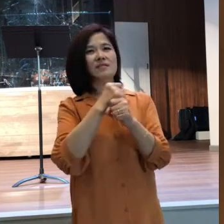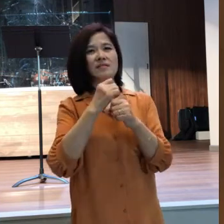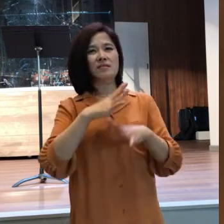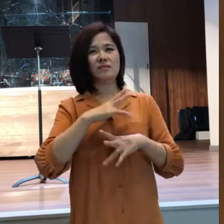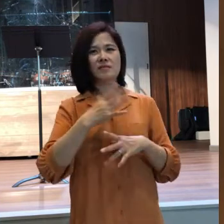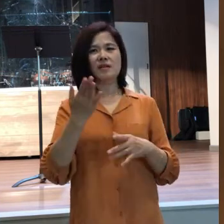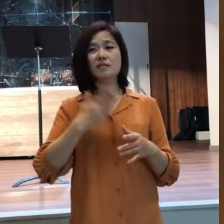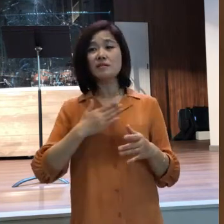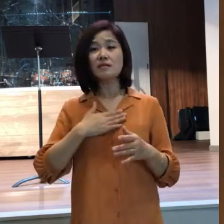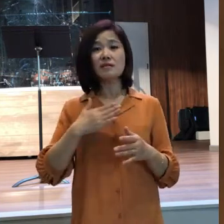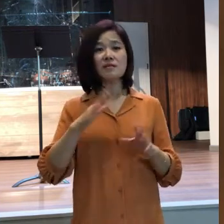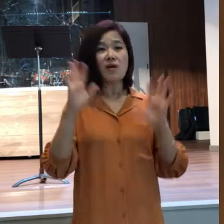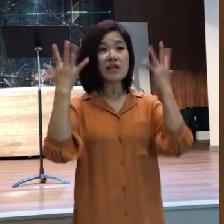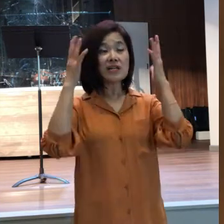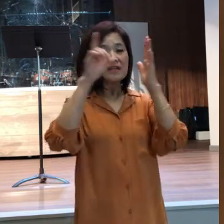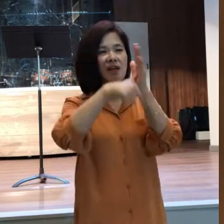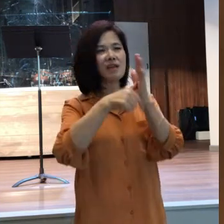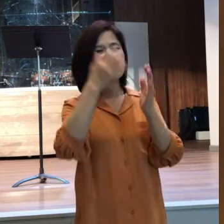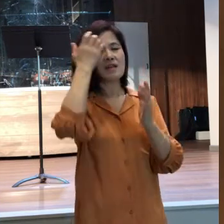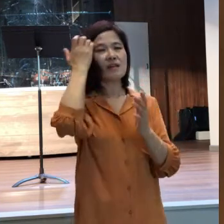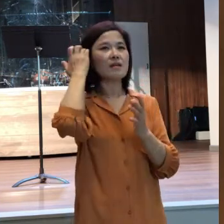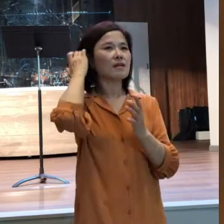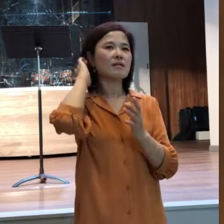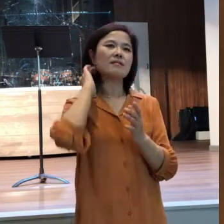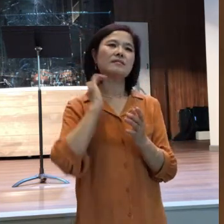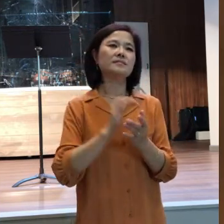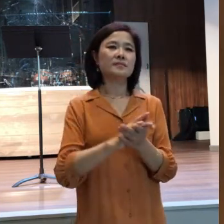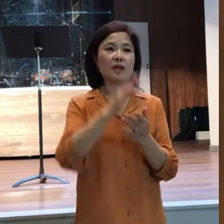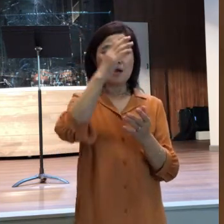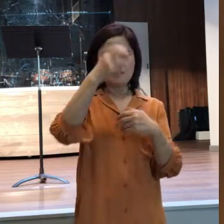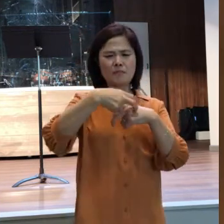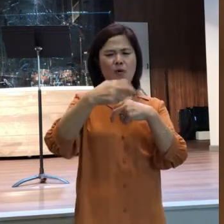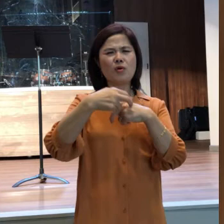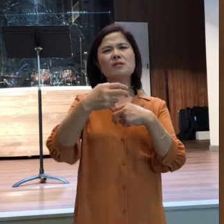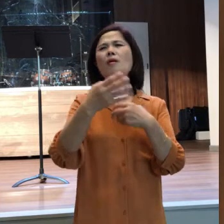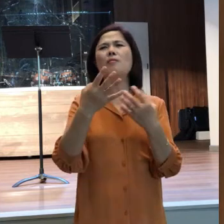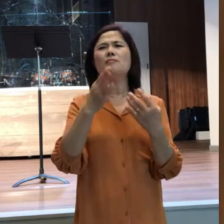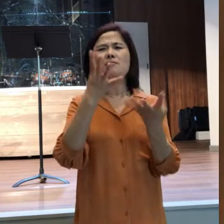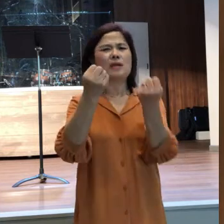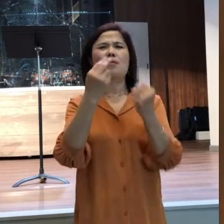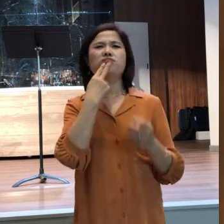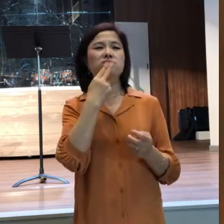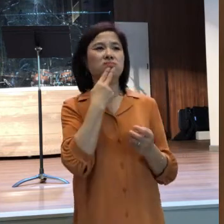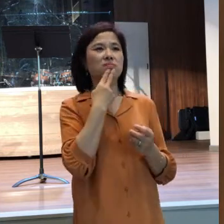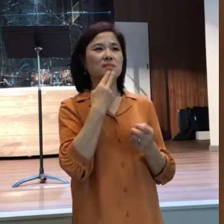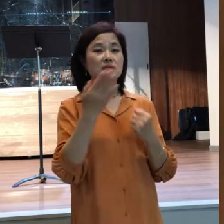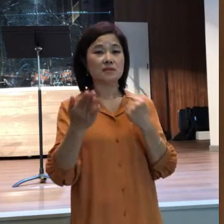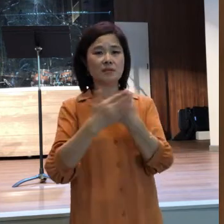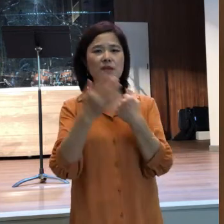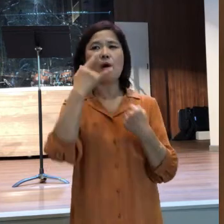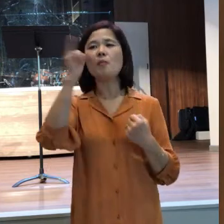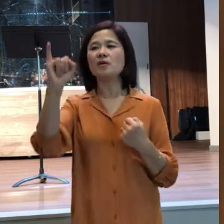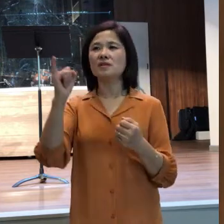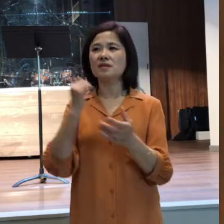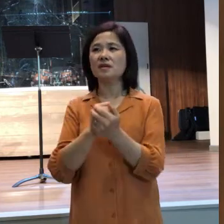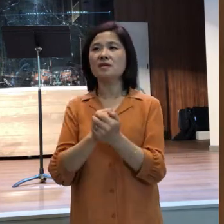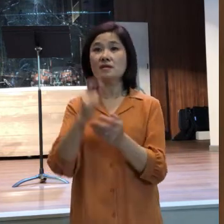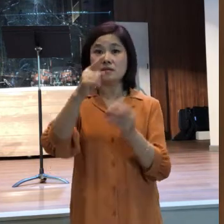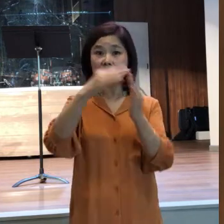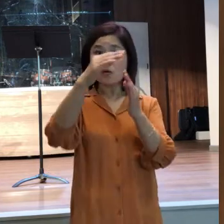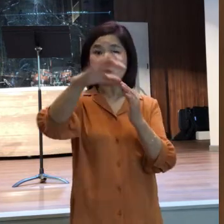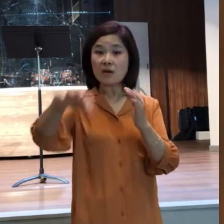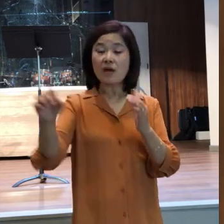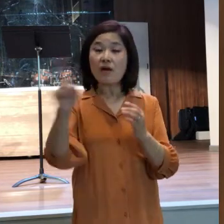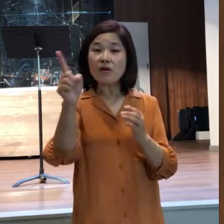제 시대에는 병원이 별로 없었어요. 그러니까 우리 어머니가 그